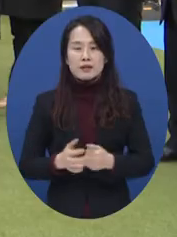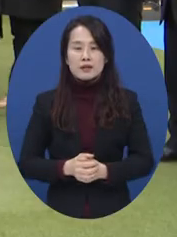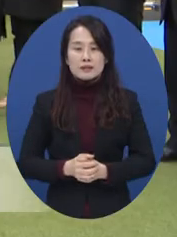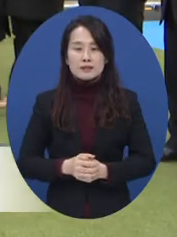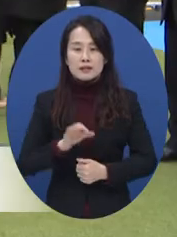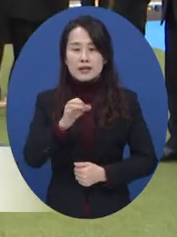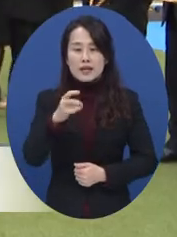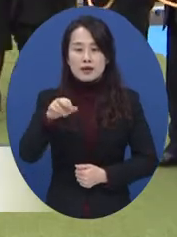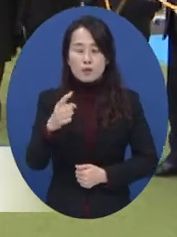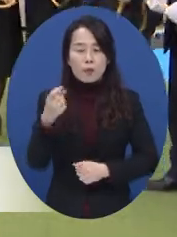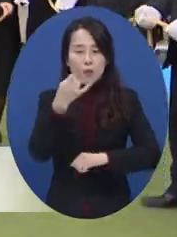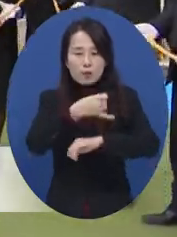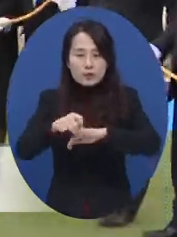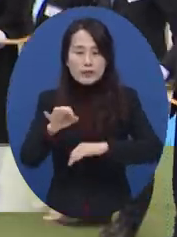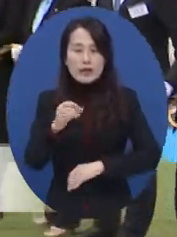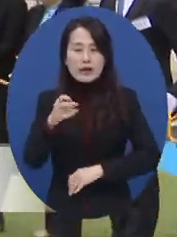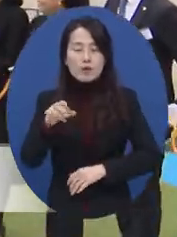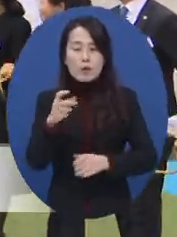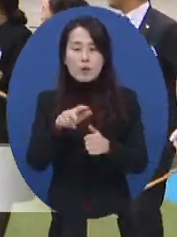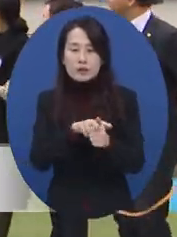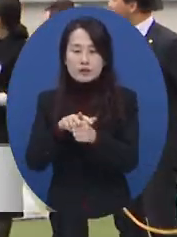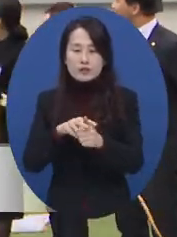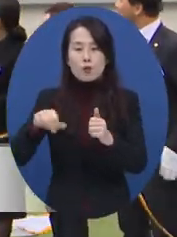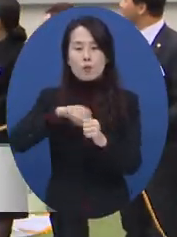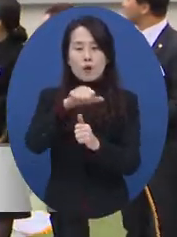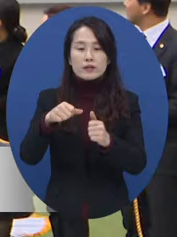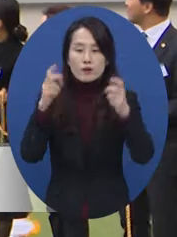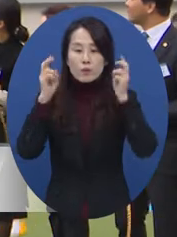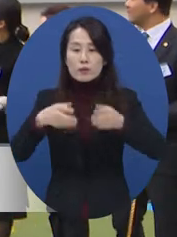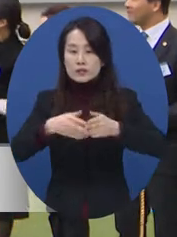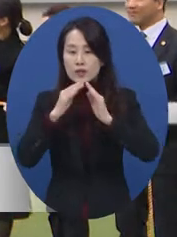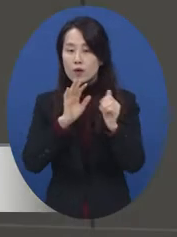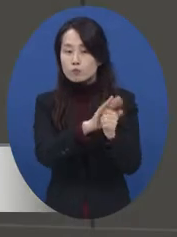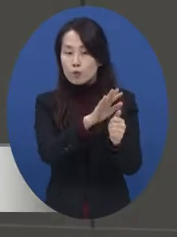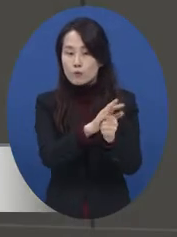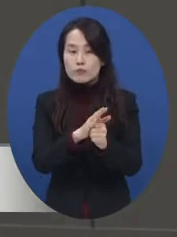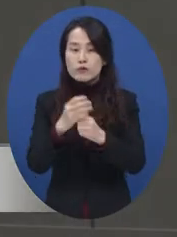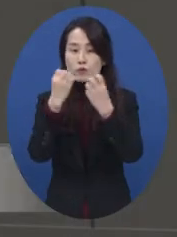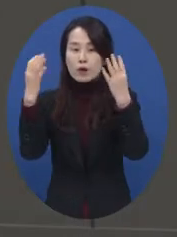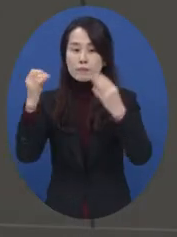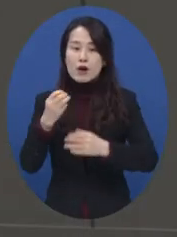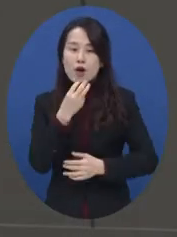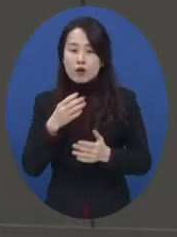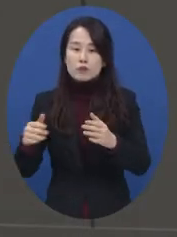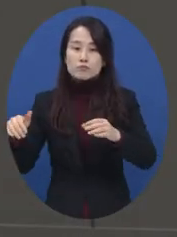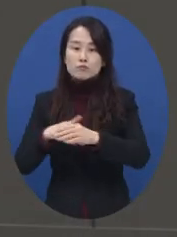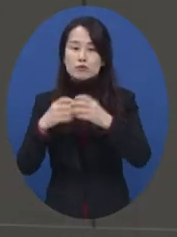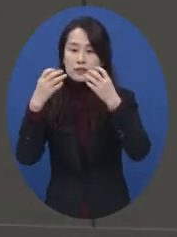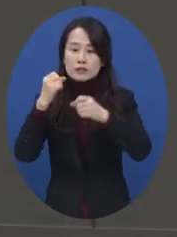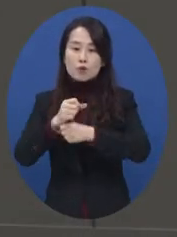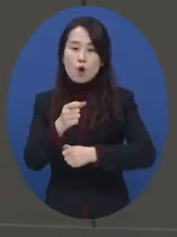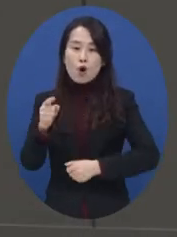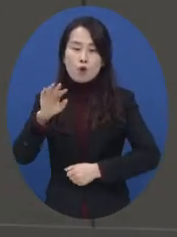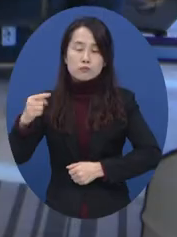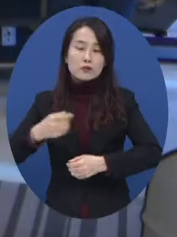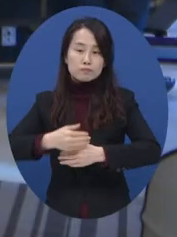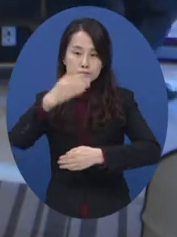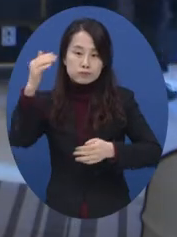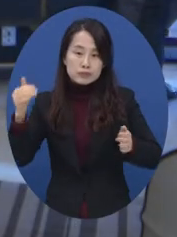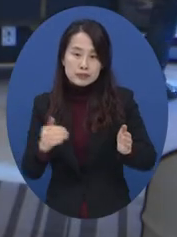하나이고요. 이처럼 에코 디자인과 에코 콘텐츠 등 환경 분야 창업을 돕는 광명 경기문화창조 허브가 문을